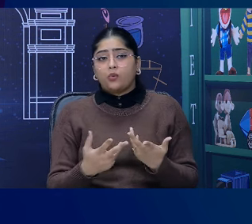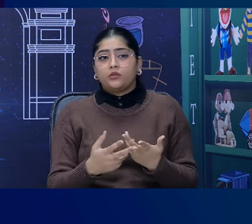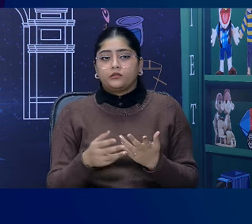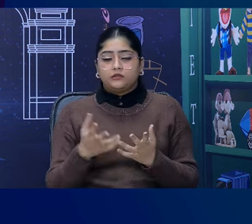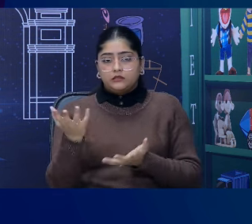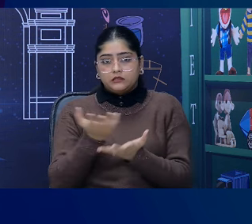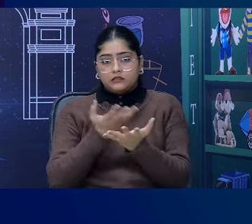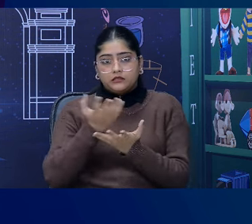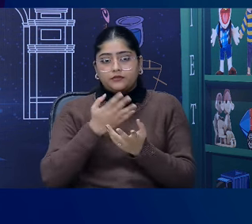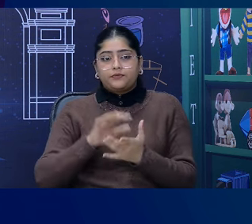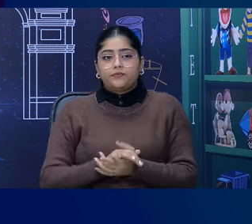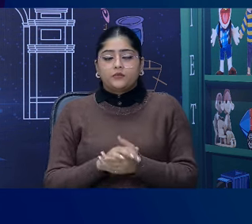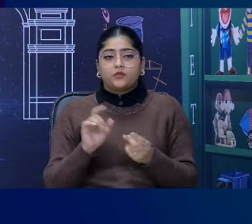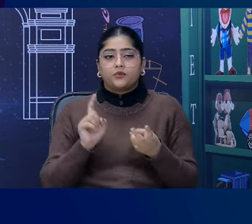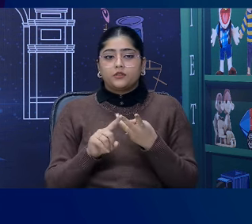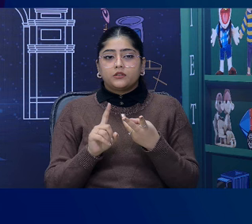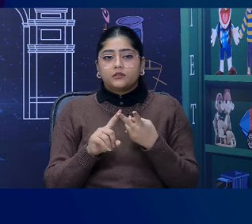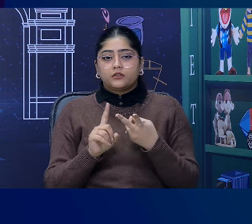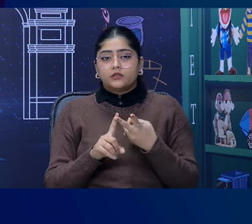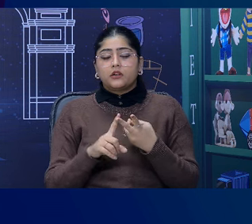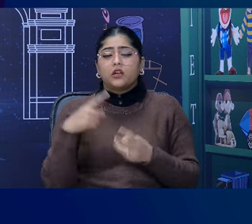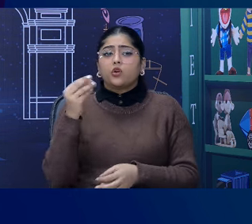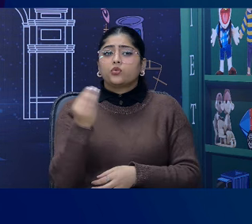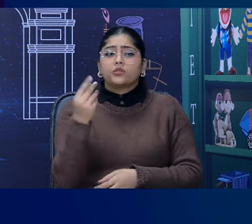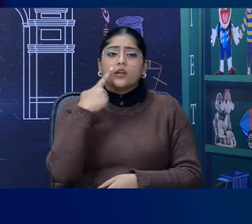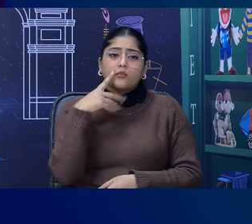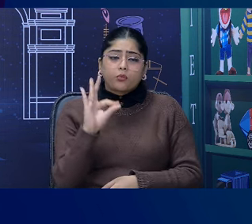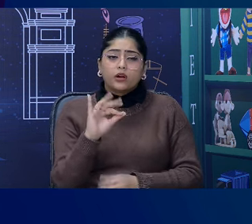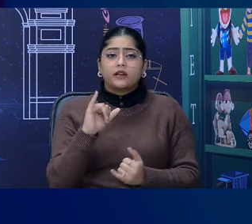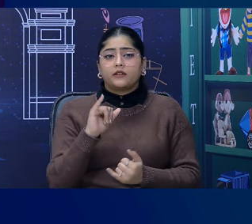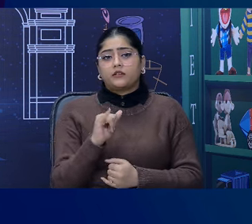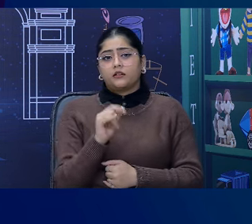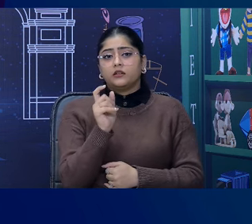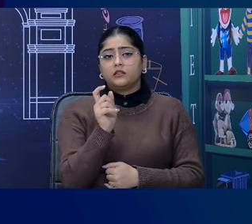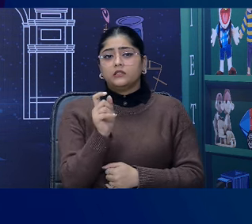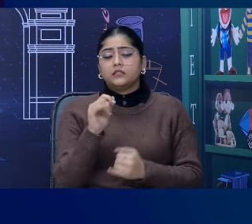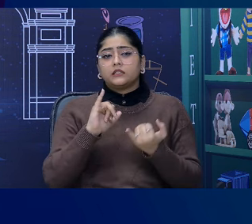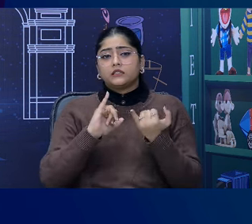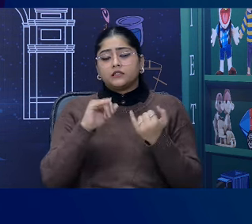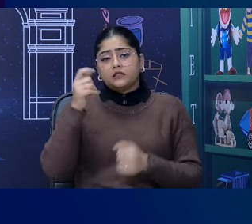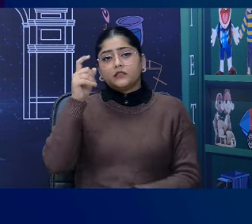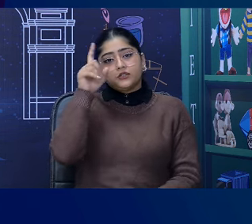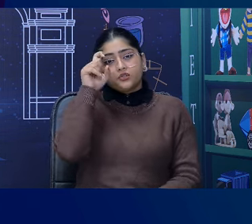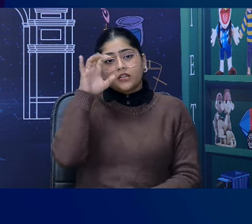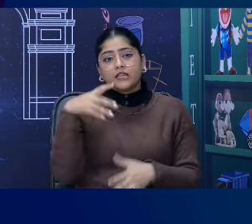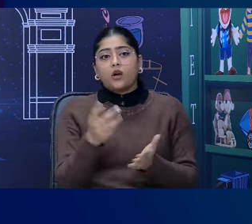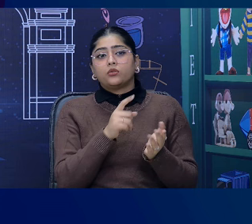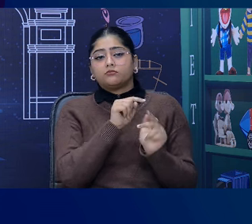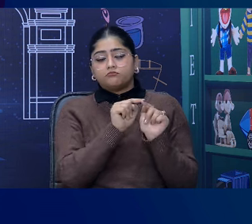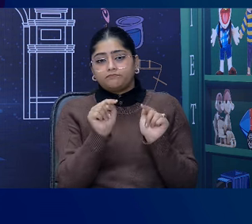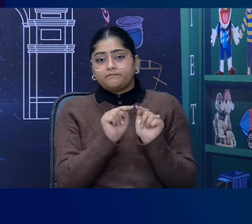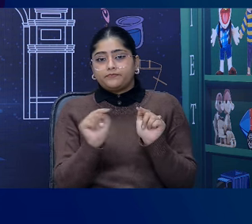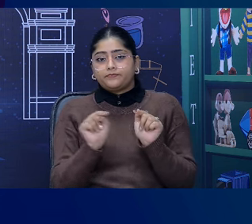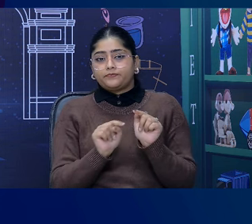स्ट्रेस दूसरा है सम इंपॉर्टेंट सिमटम्स ऑफ स्ट्रेस आर डैश डैश डैश